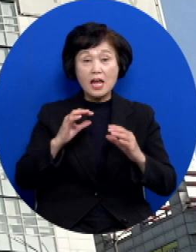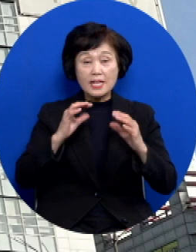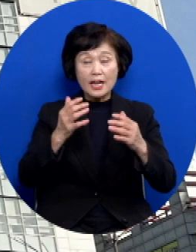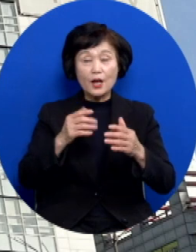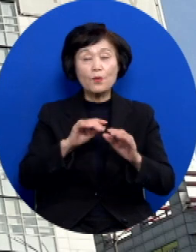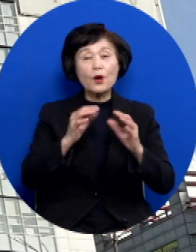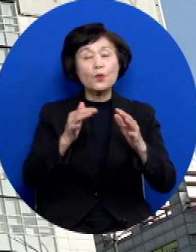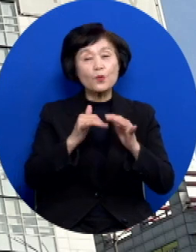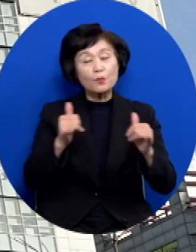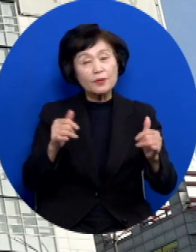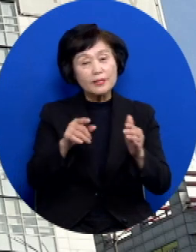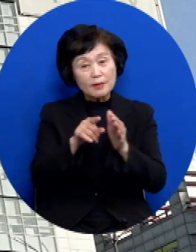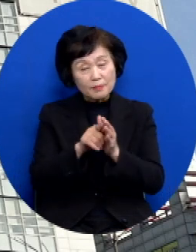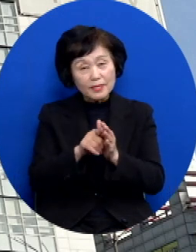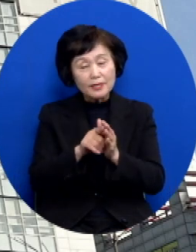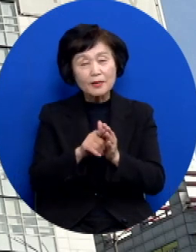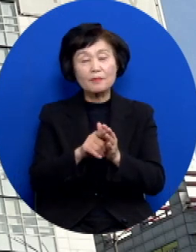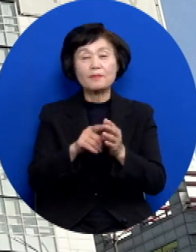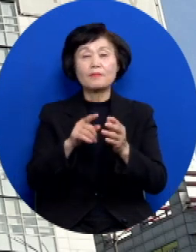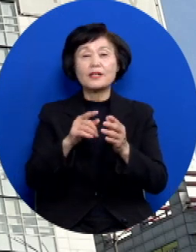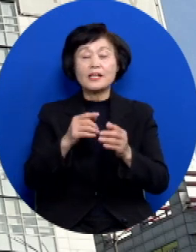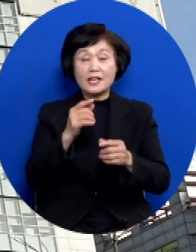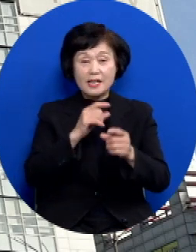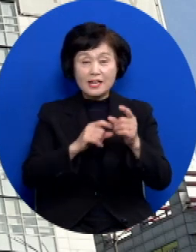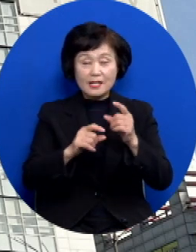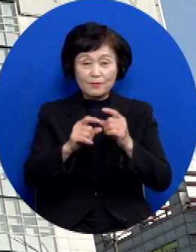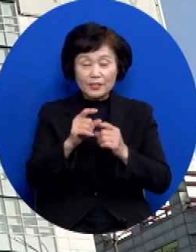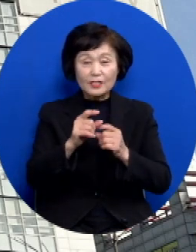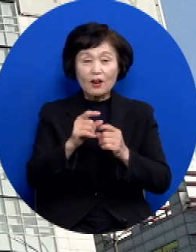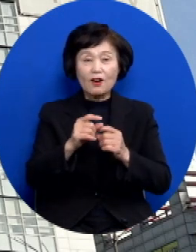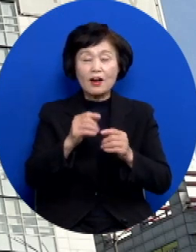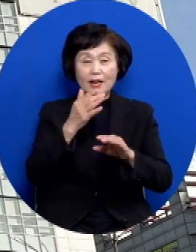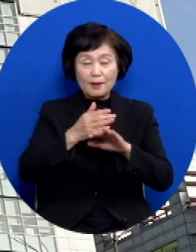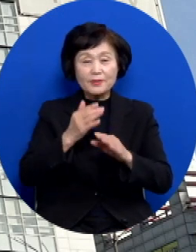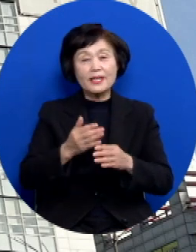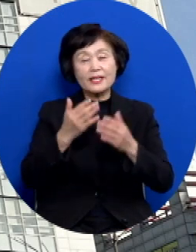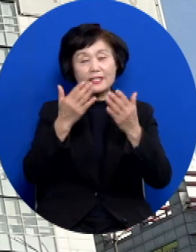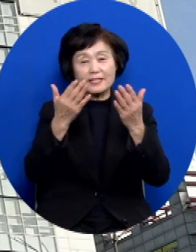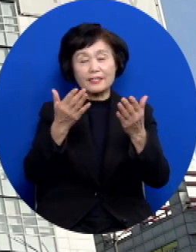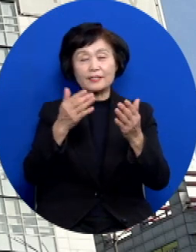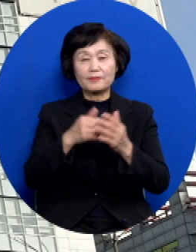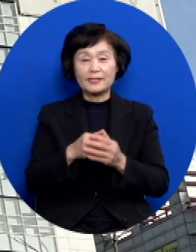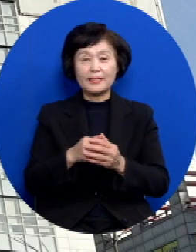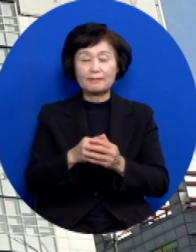국민의 믿음과 신뢰에 부응하기 위해 더 최선을 다하겠다고 감사를 표했습니다.